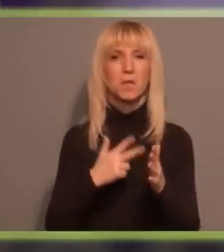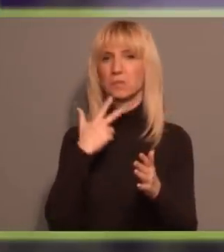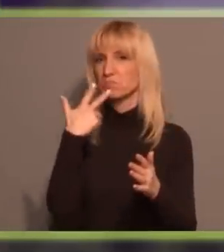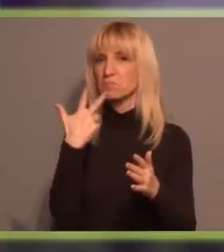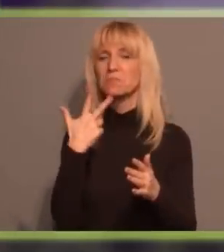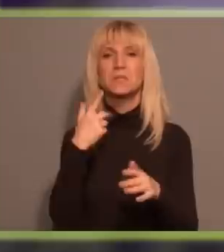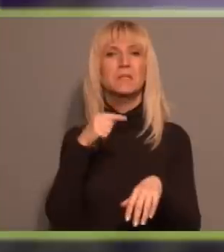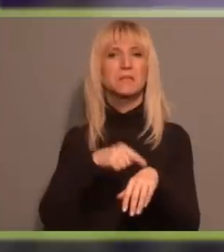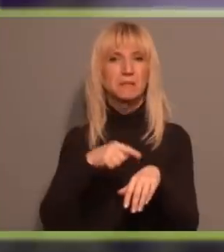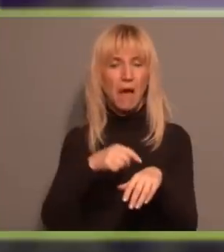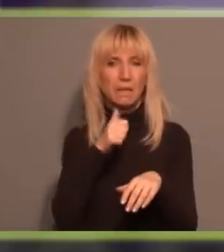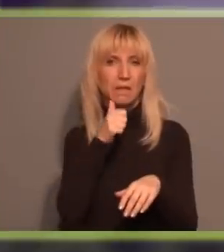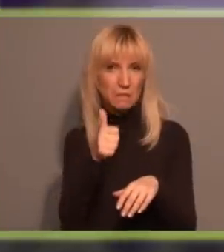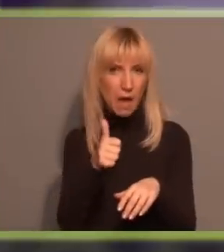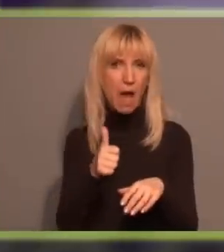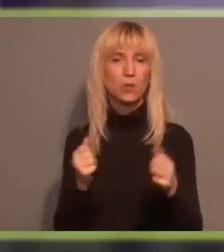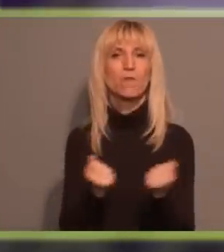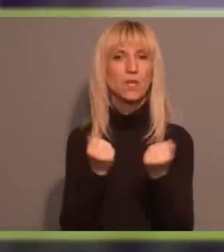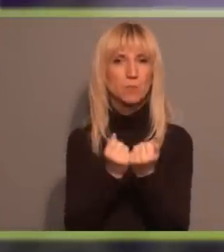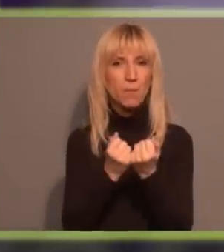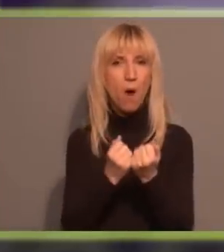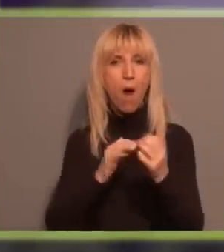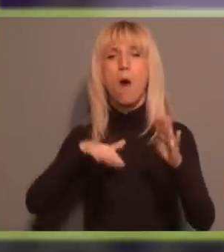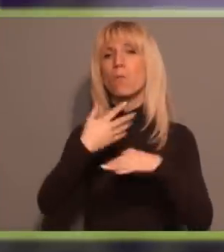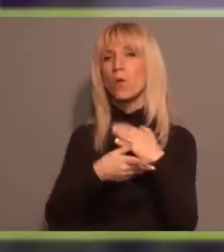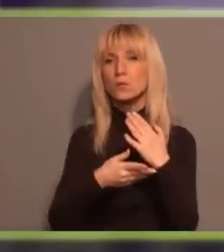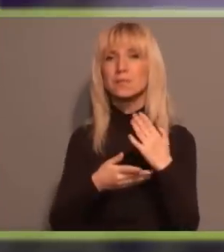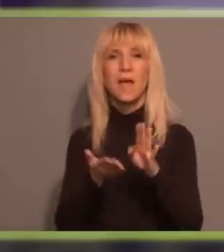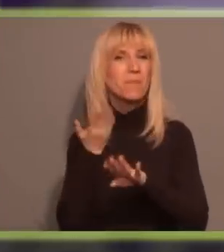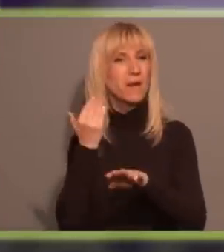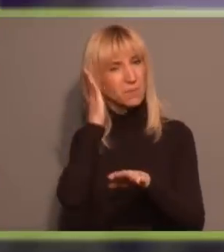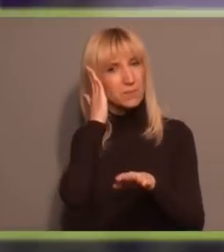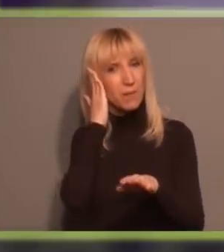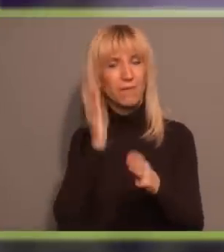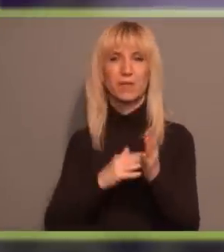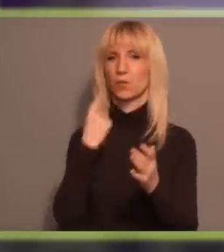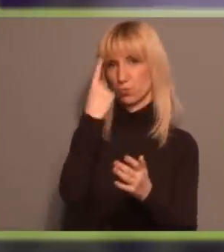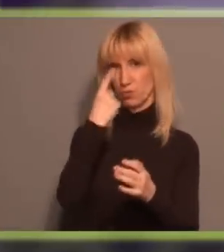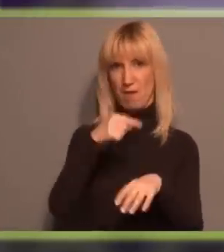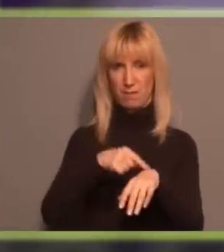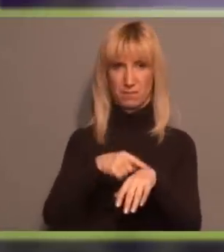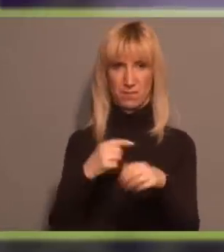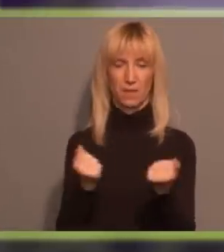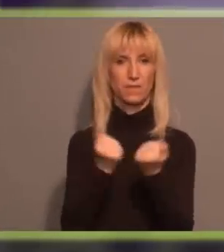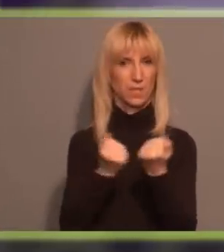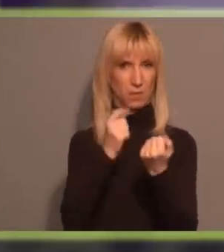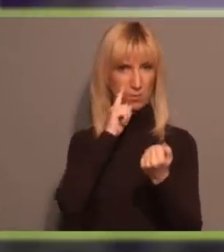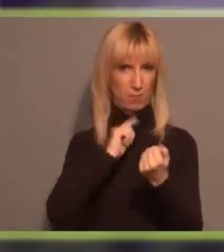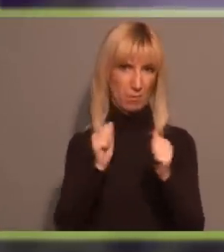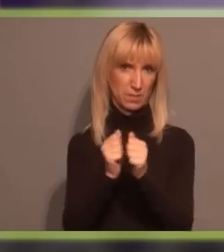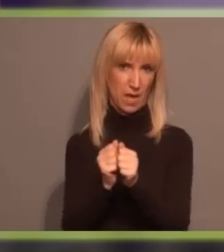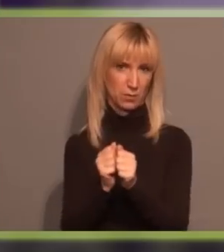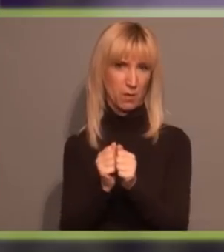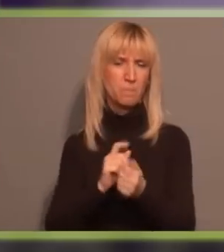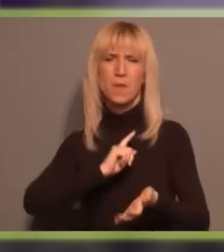Naprimjer, 3 sata u preko dana i prespavanje. Tako bio toliki vežbe sa